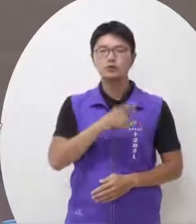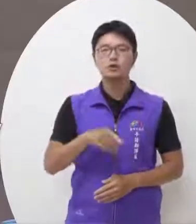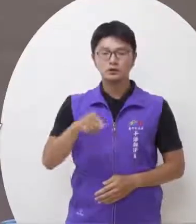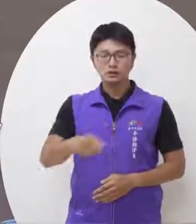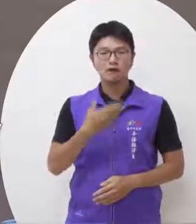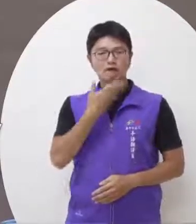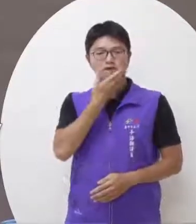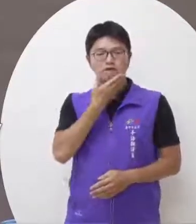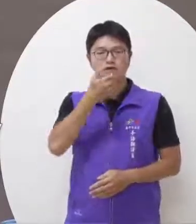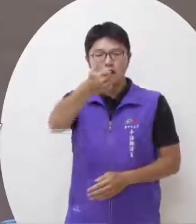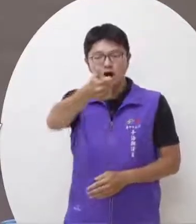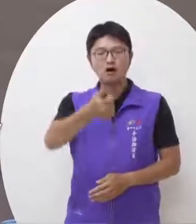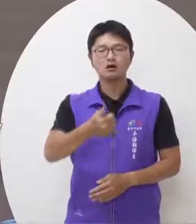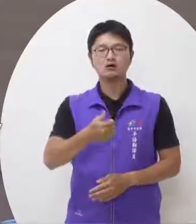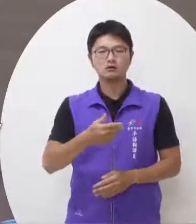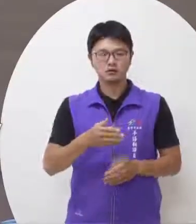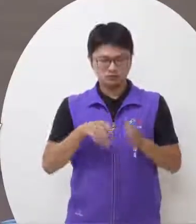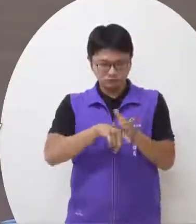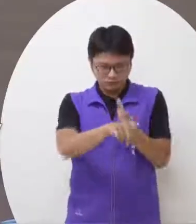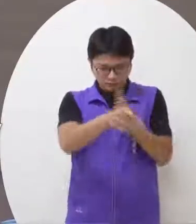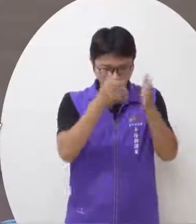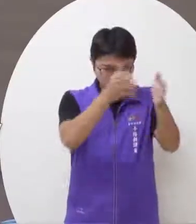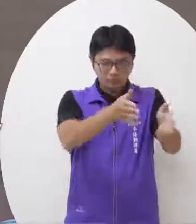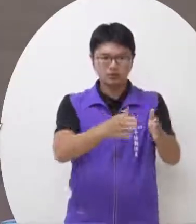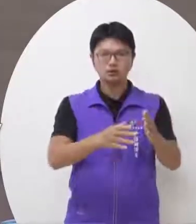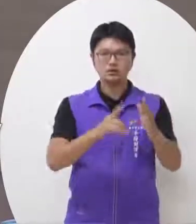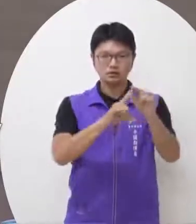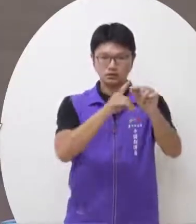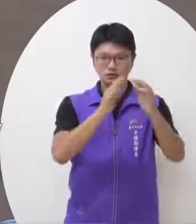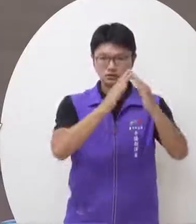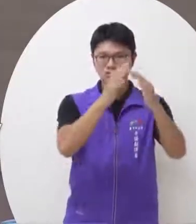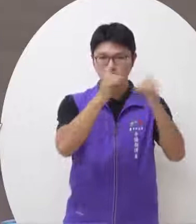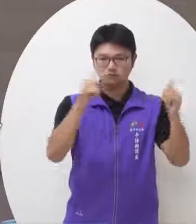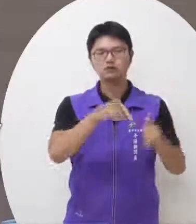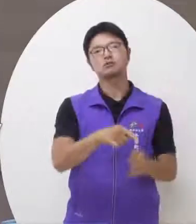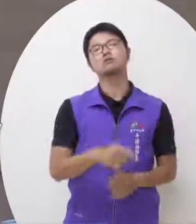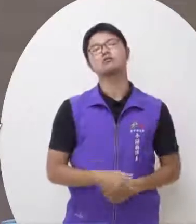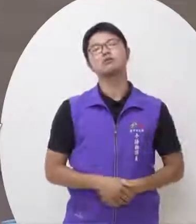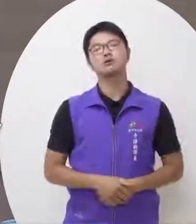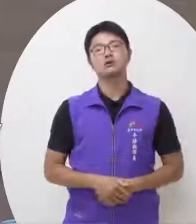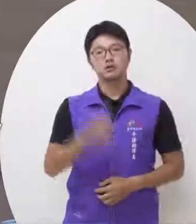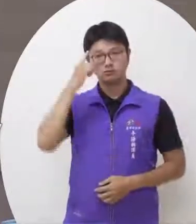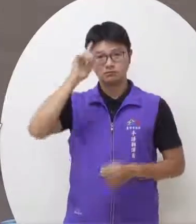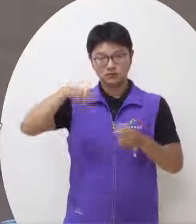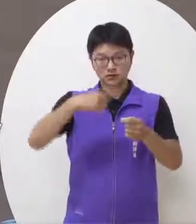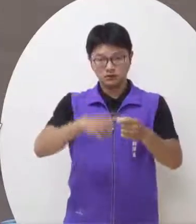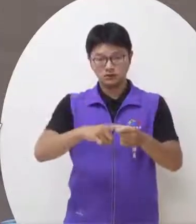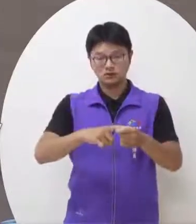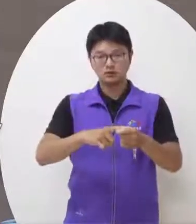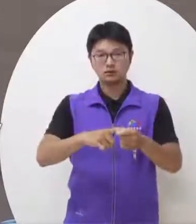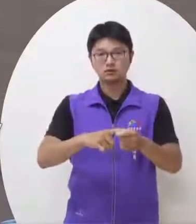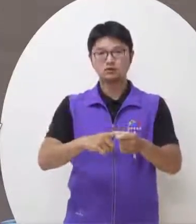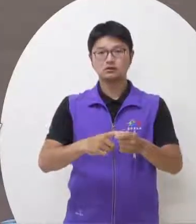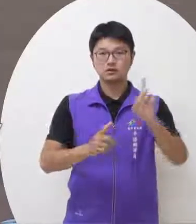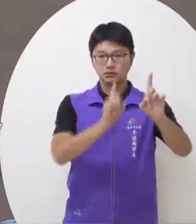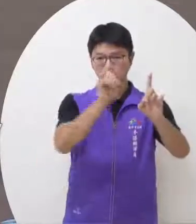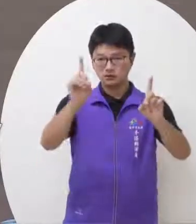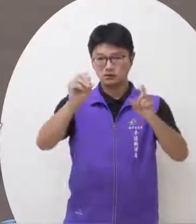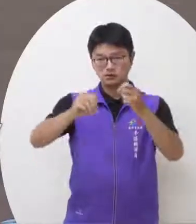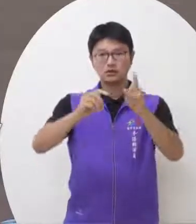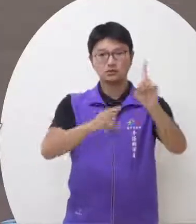惠政策放在市民身上？所以我们在调整从明年一月份开